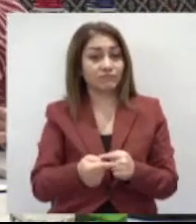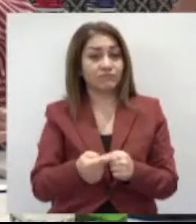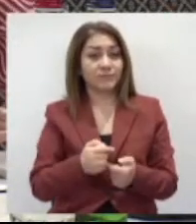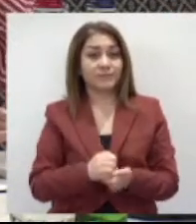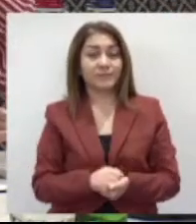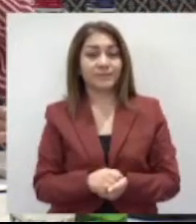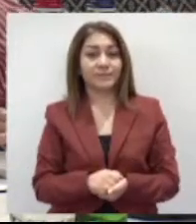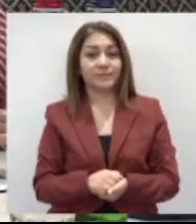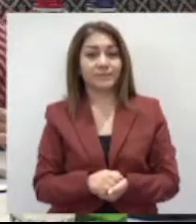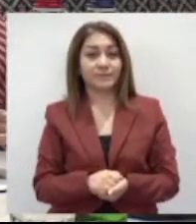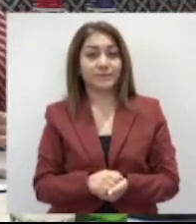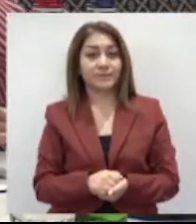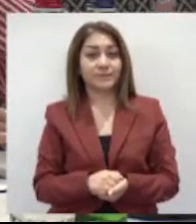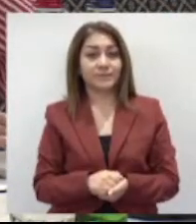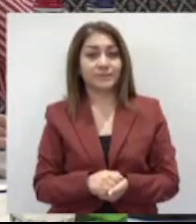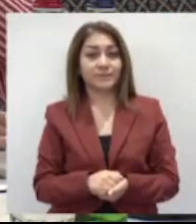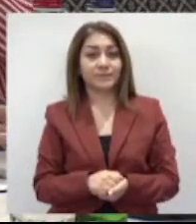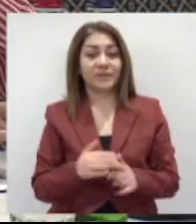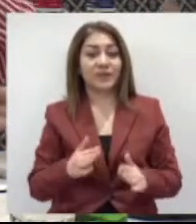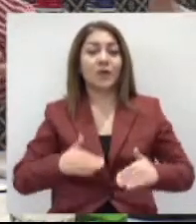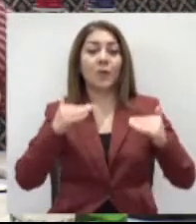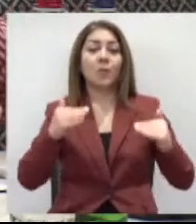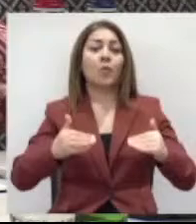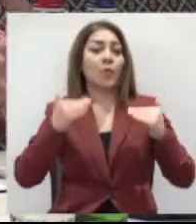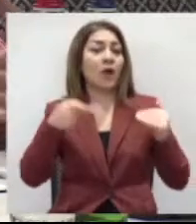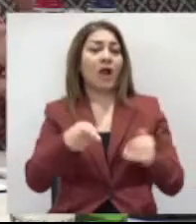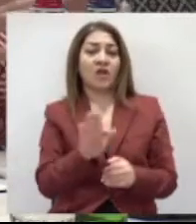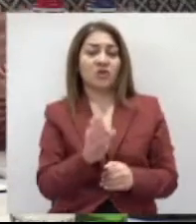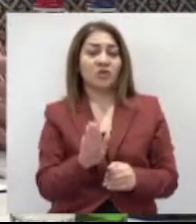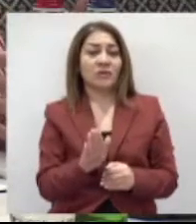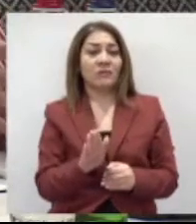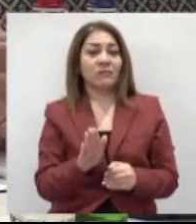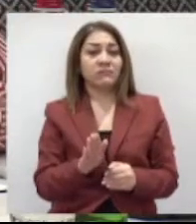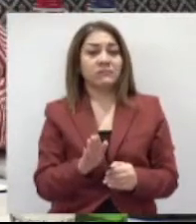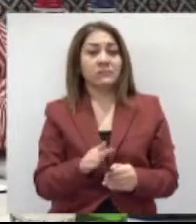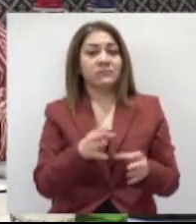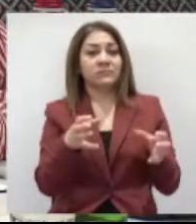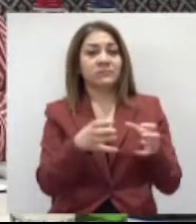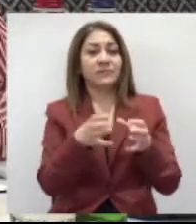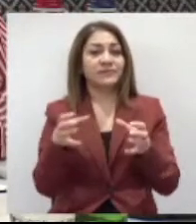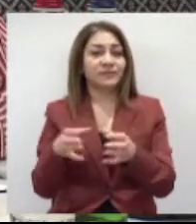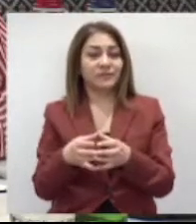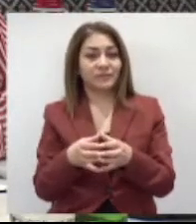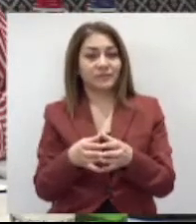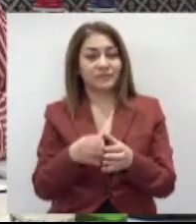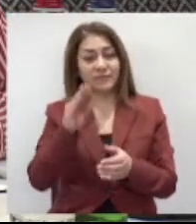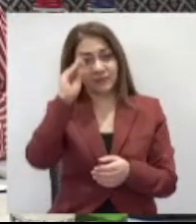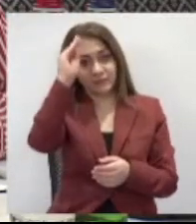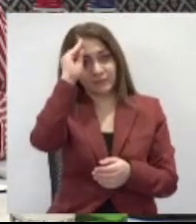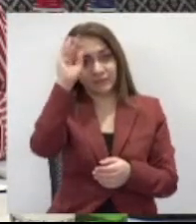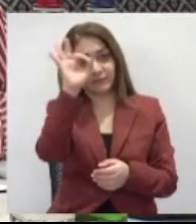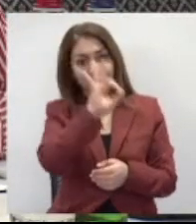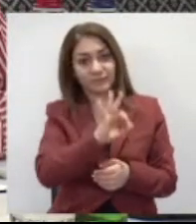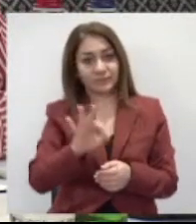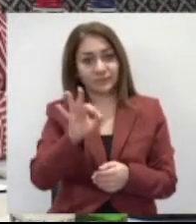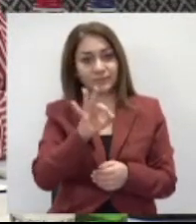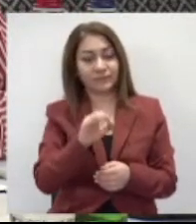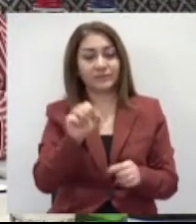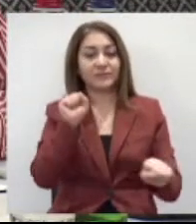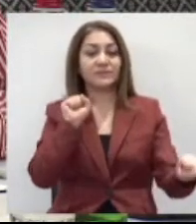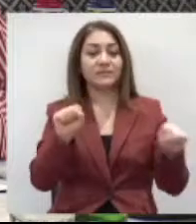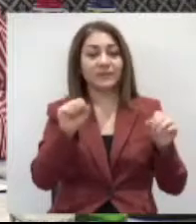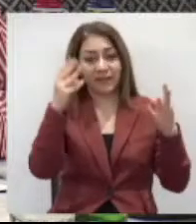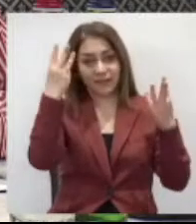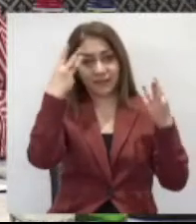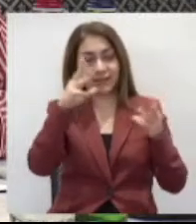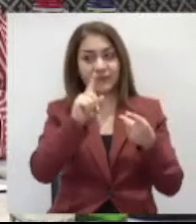շեշտեմ, ոչ թե փուլային տեսանկյունից, այլ հաջորդը զուտ ինստիտուտների տրամաբանության տեսանկյունից, կառավարման ձևի